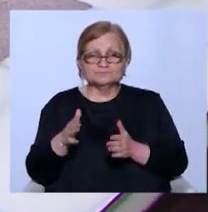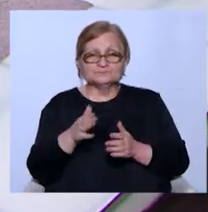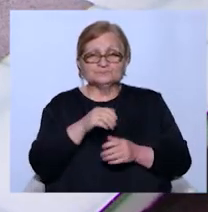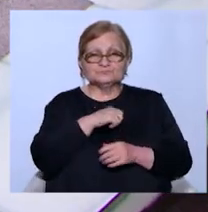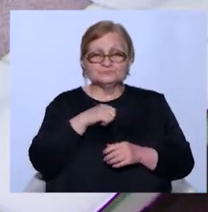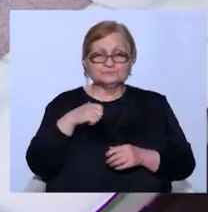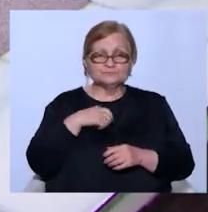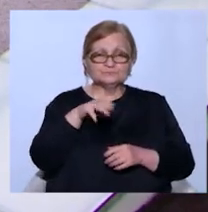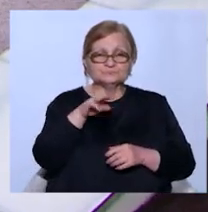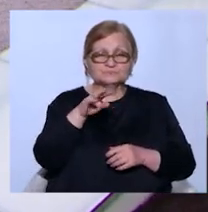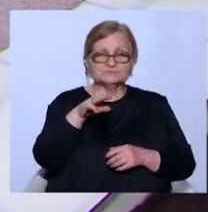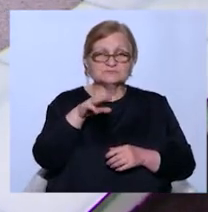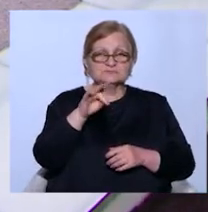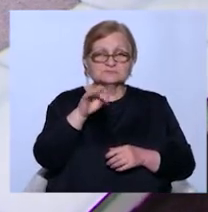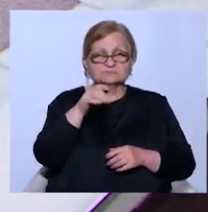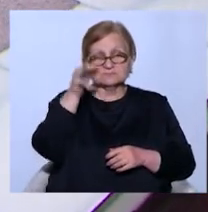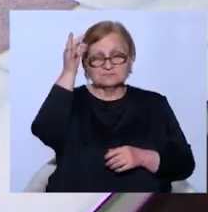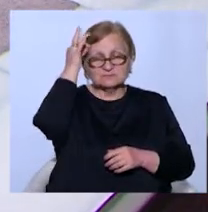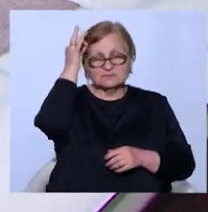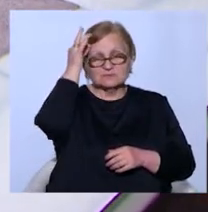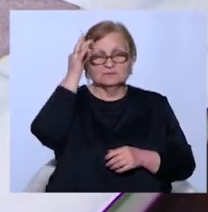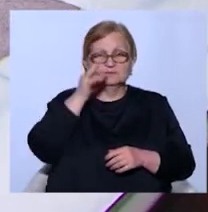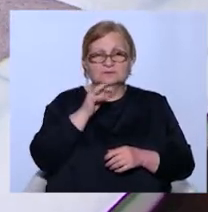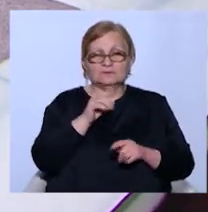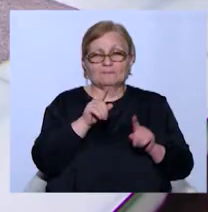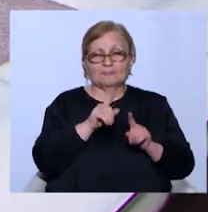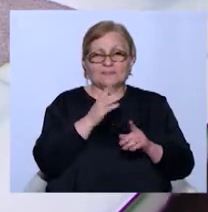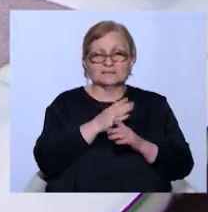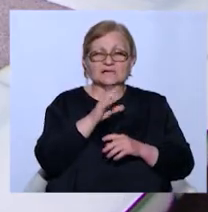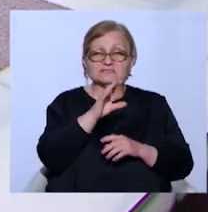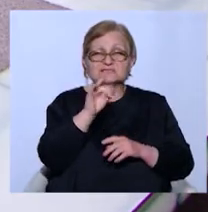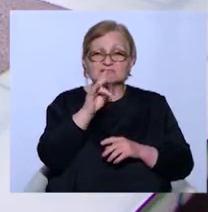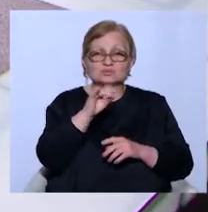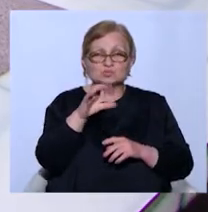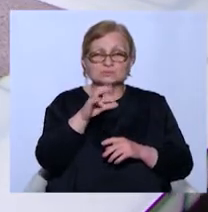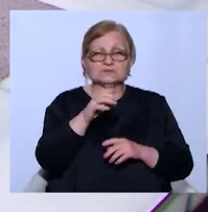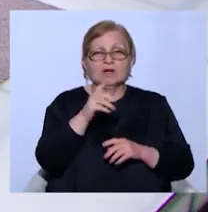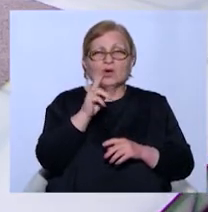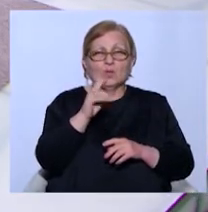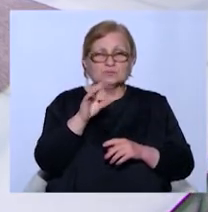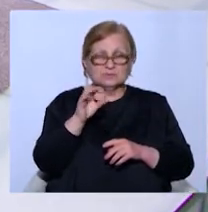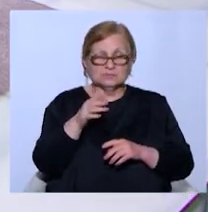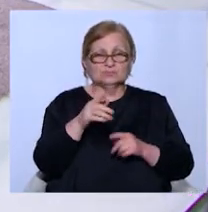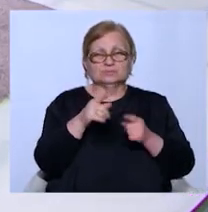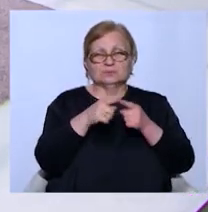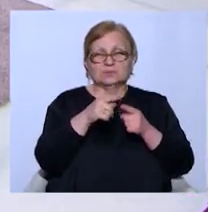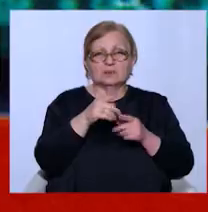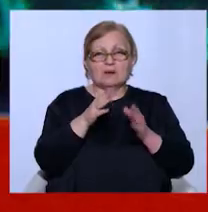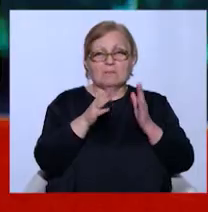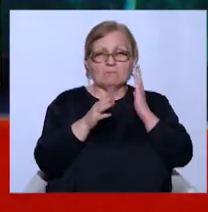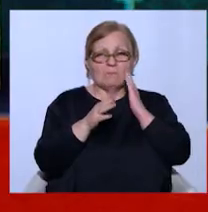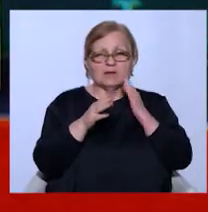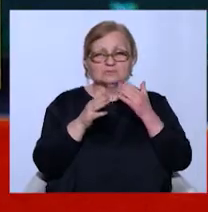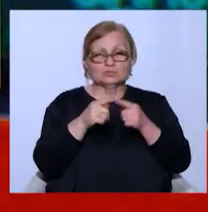თვითონ ტრიგონომეტრიაზე, გავიხსენოთ, ესე იგი, რა არის სინუსი, კოსინუსი და ტანგენსი. ესე იგი, მართკუთხა სამკუთხედში,